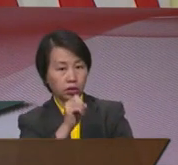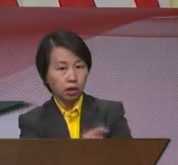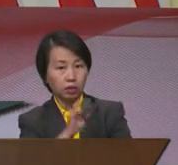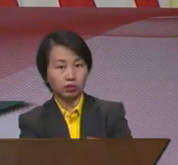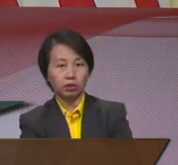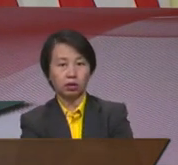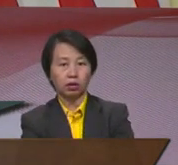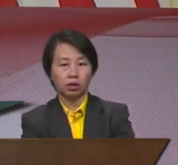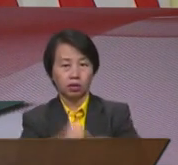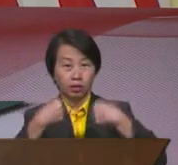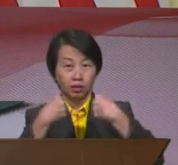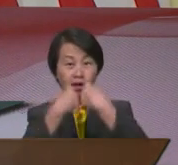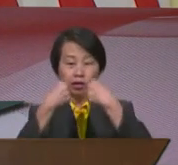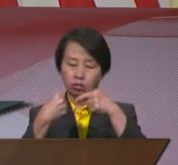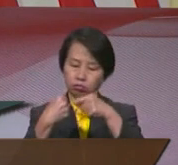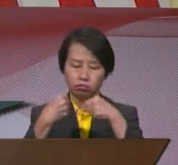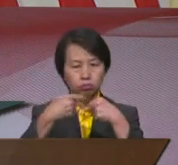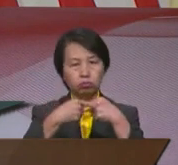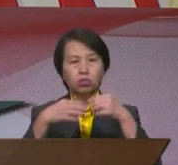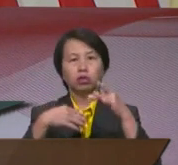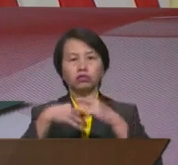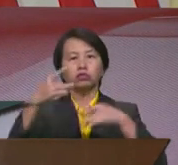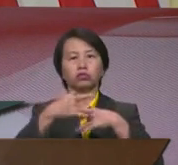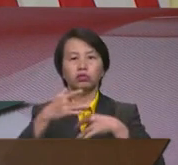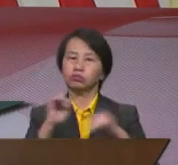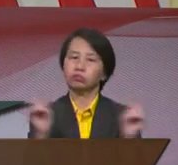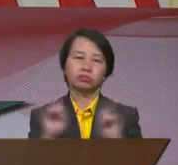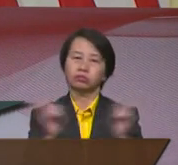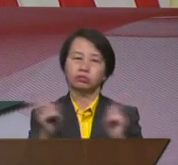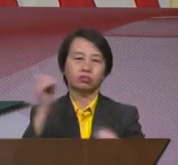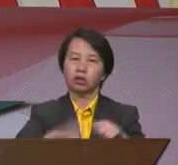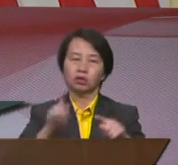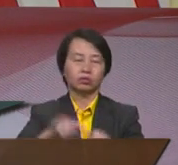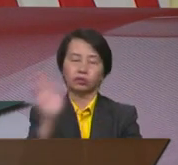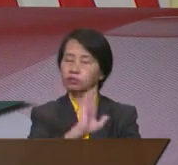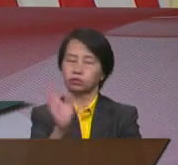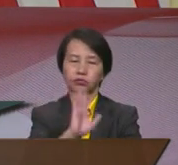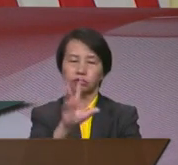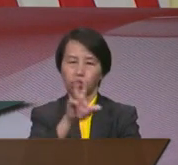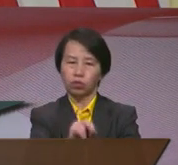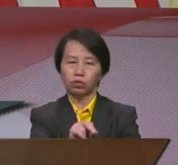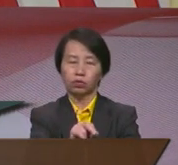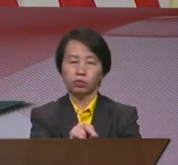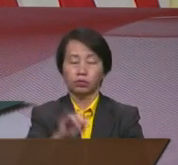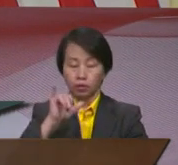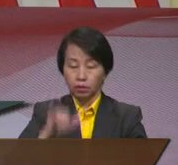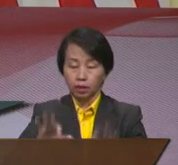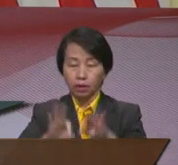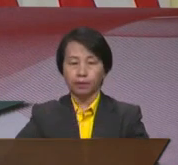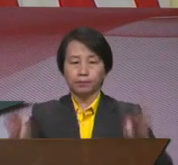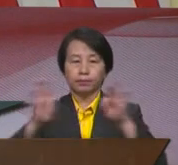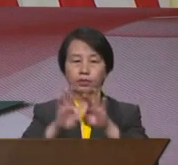bahawa bersentuhan seperti ini pun tidak digalakkan. Jadi yang penting adalah